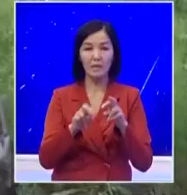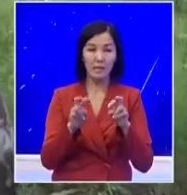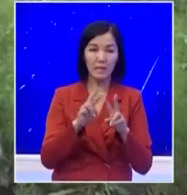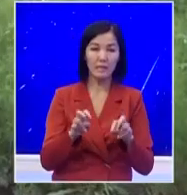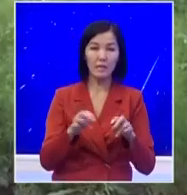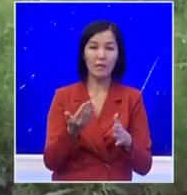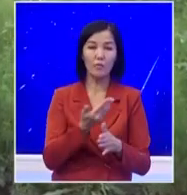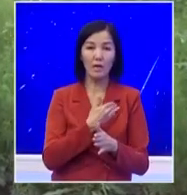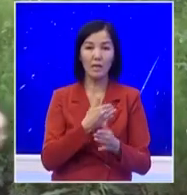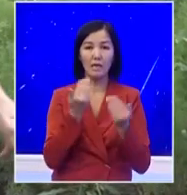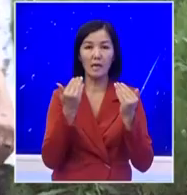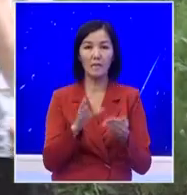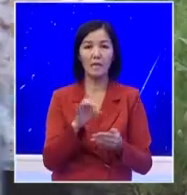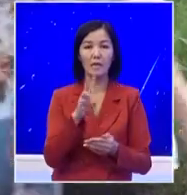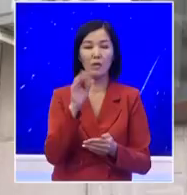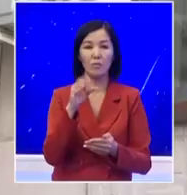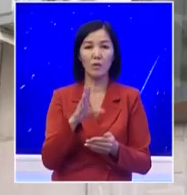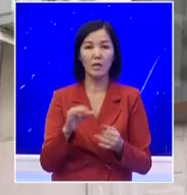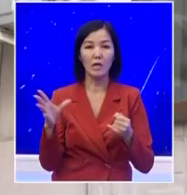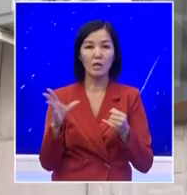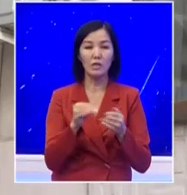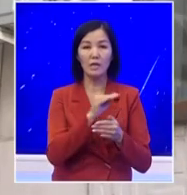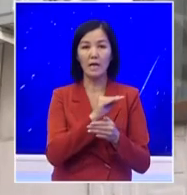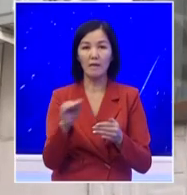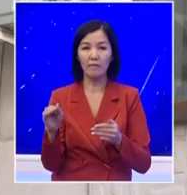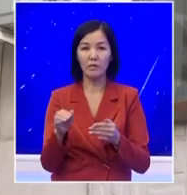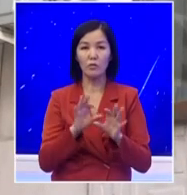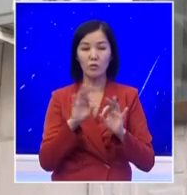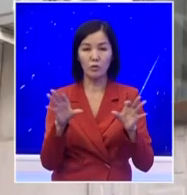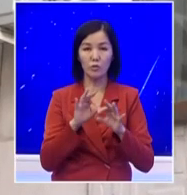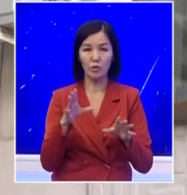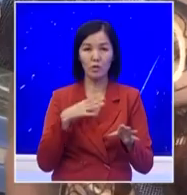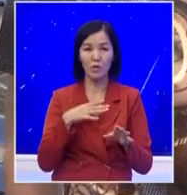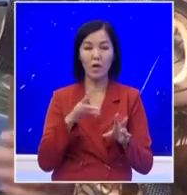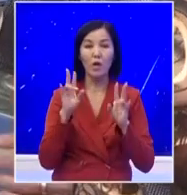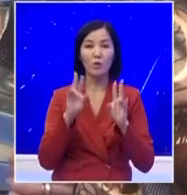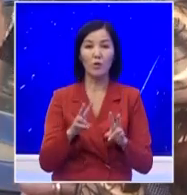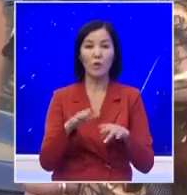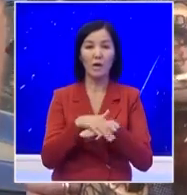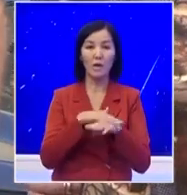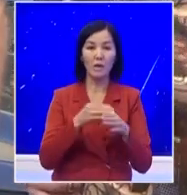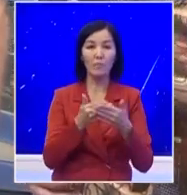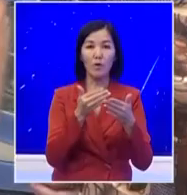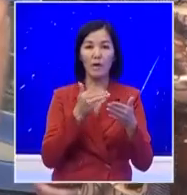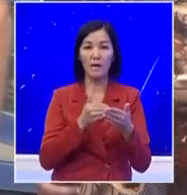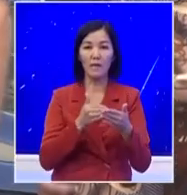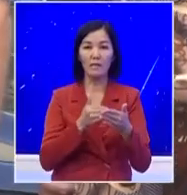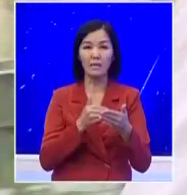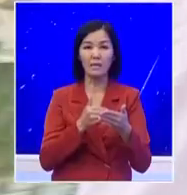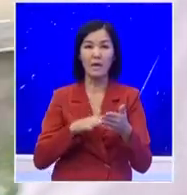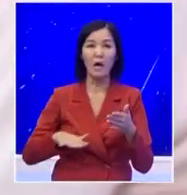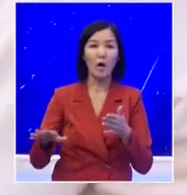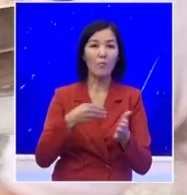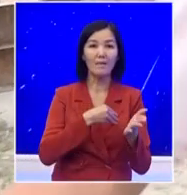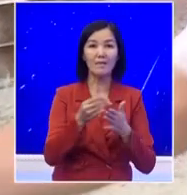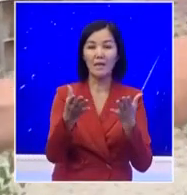қазіргі қожайыны Еркебұлан Амангелді жер ресми рәсімделген түсіндіріп әлек. Алайда жергілікті тұрғындар бұған дейін ешкім аумақты сатып